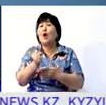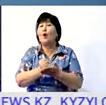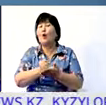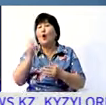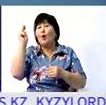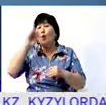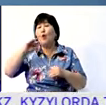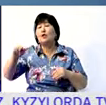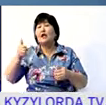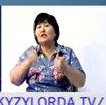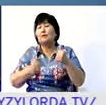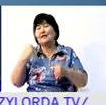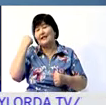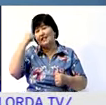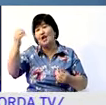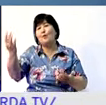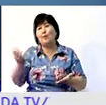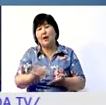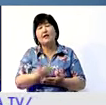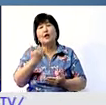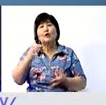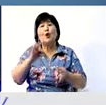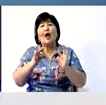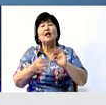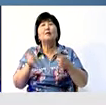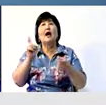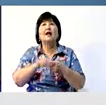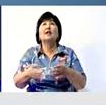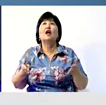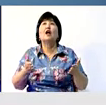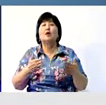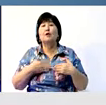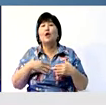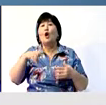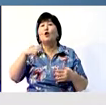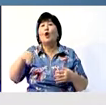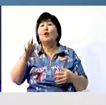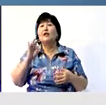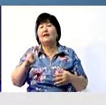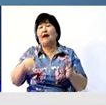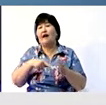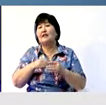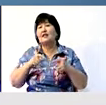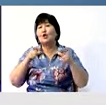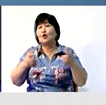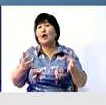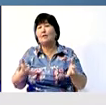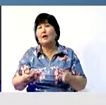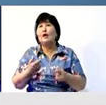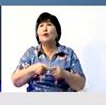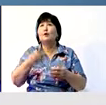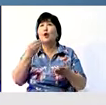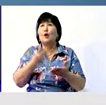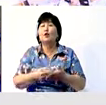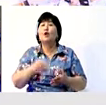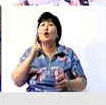оқушылар арасында байқауының жеңімпазымын. Сол олимпиада арқылы мен Лондон қаласына жолдама алдым. Осы Қырымбек